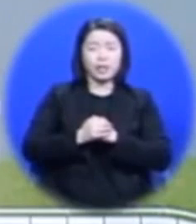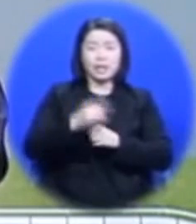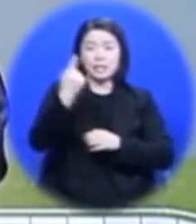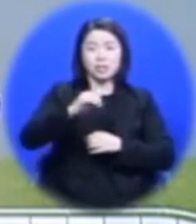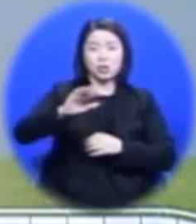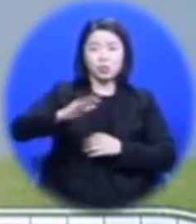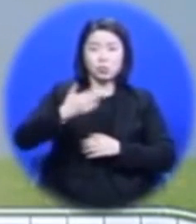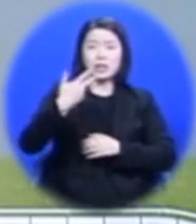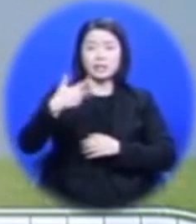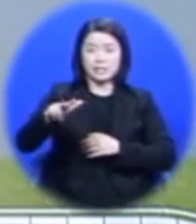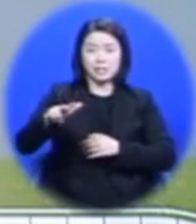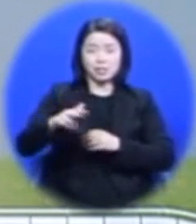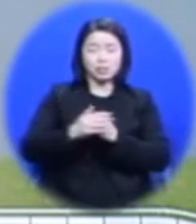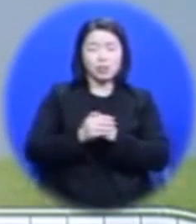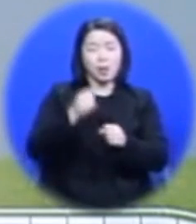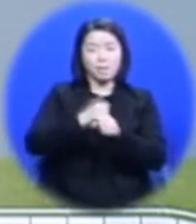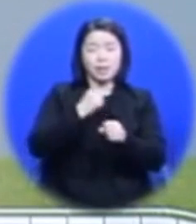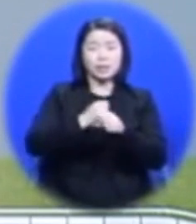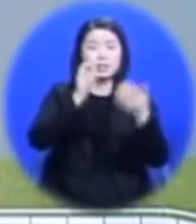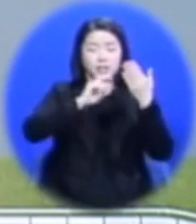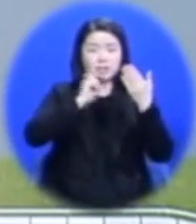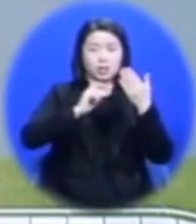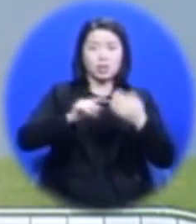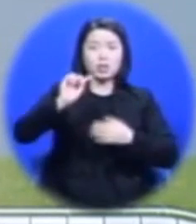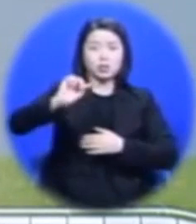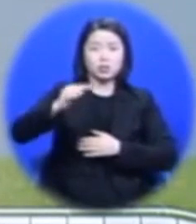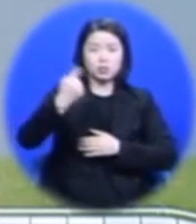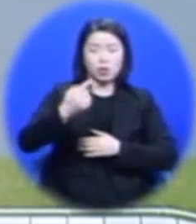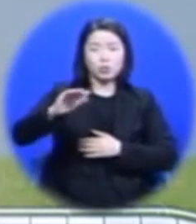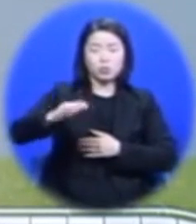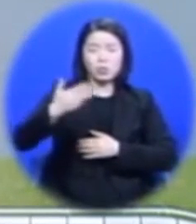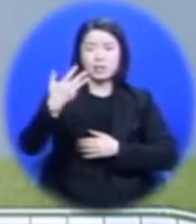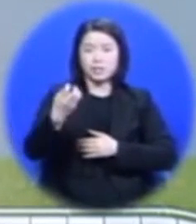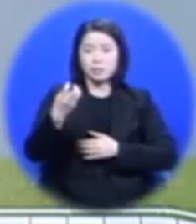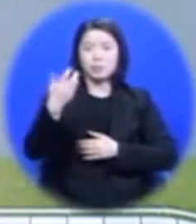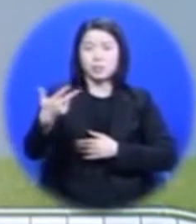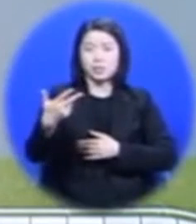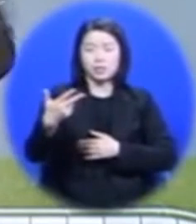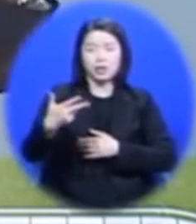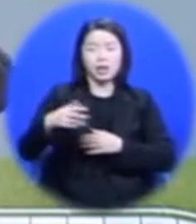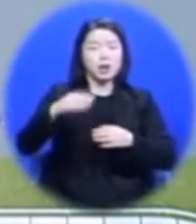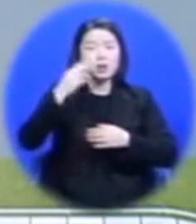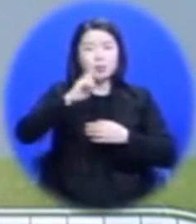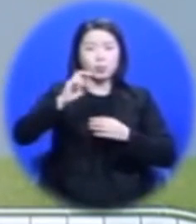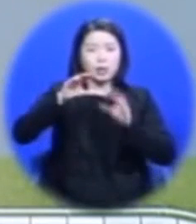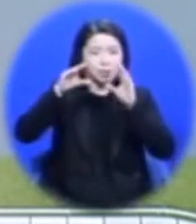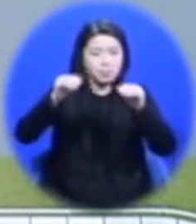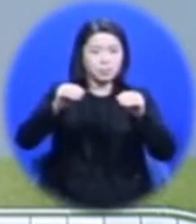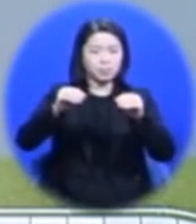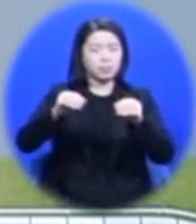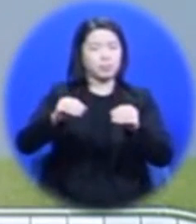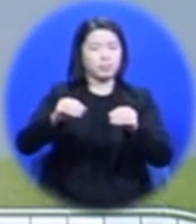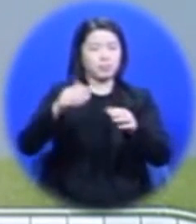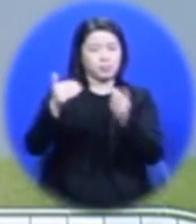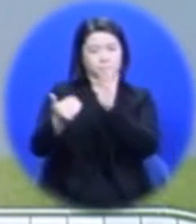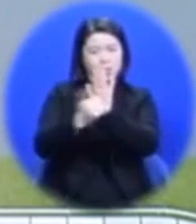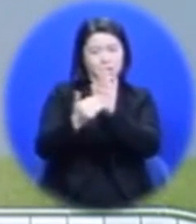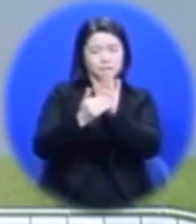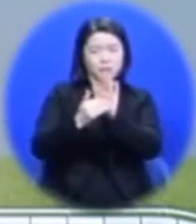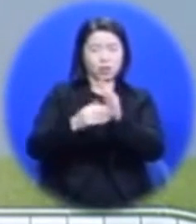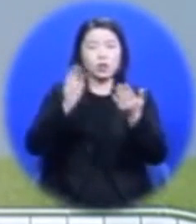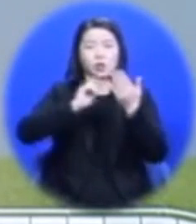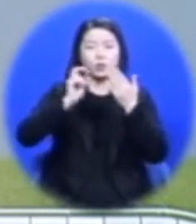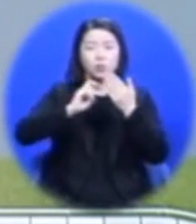1907년에 지어진 찬송가인데 1937년에 일제가 금지곡으로 못 부르게 했습니다. 노래의